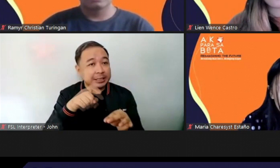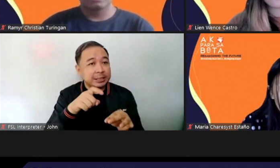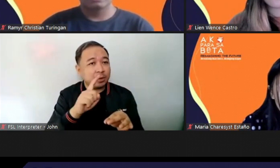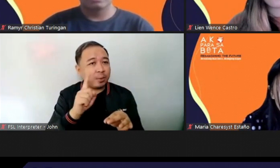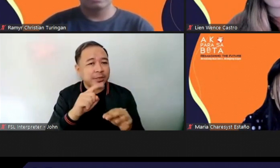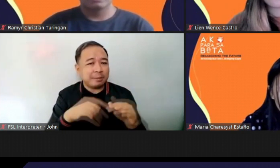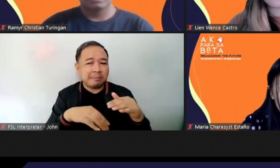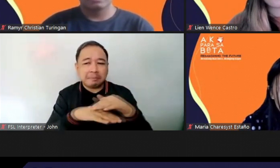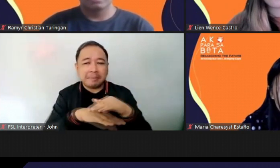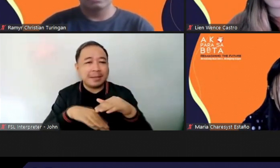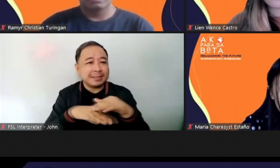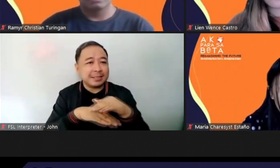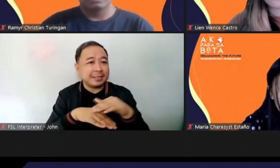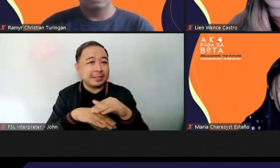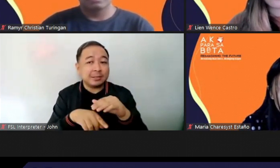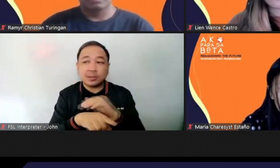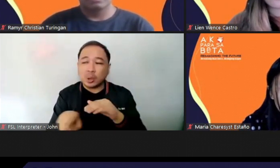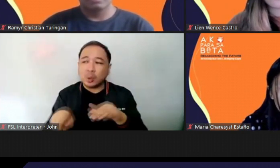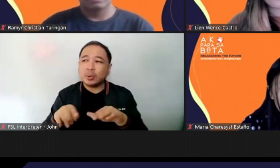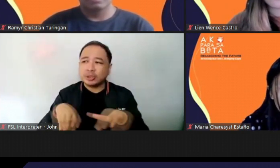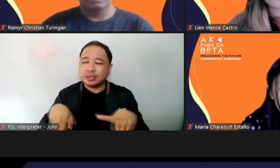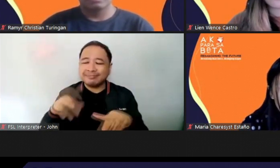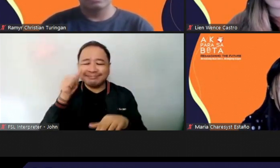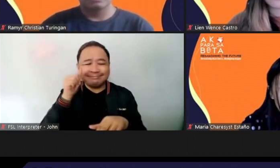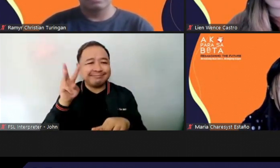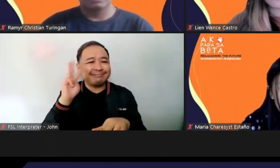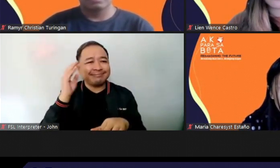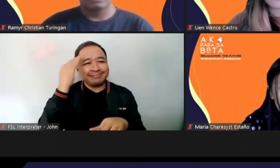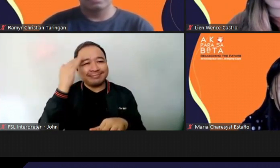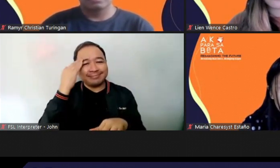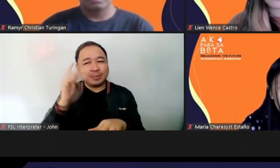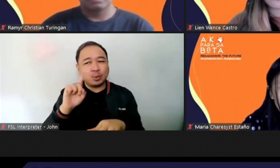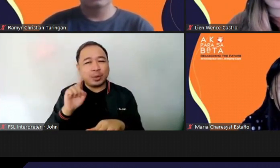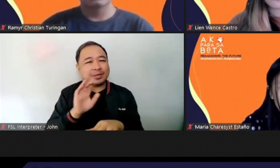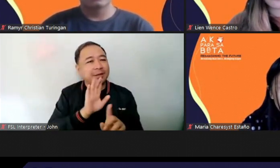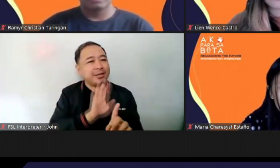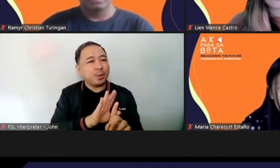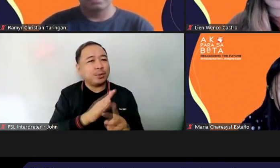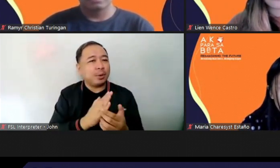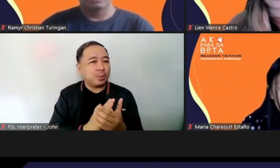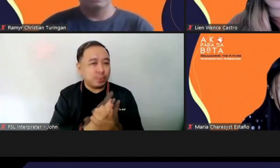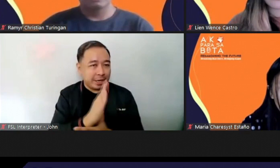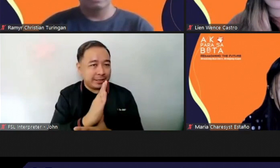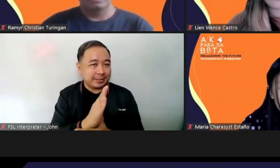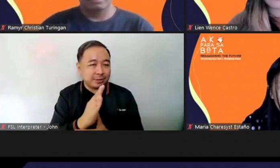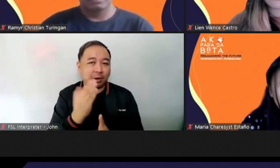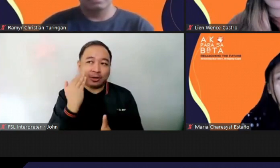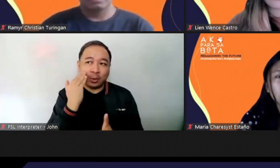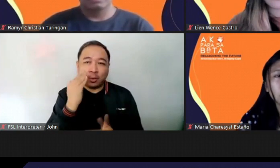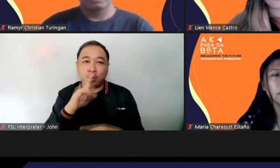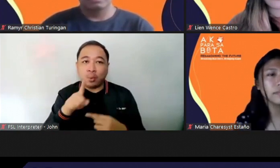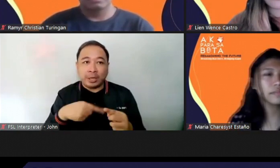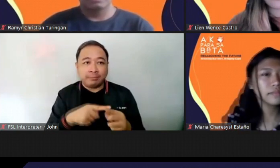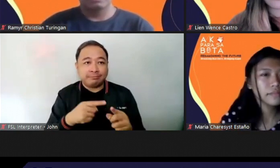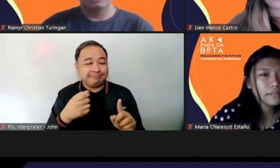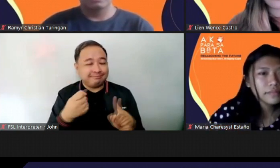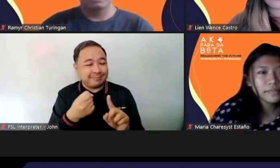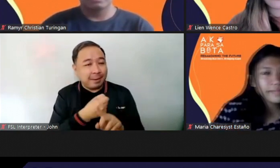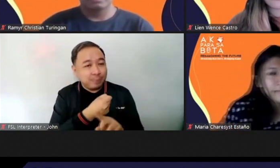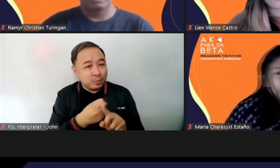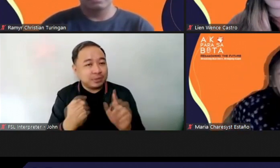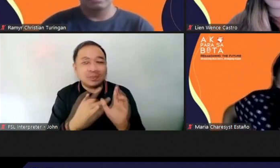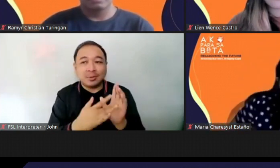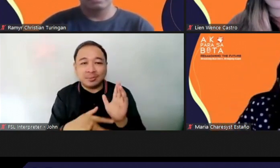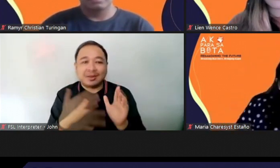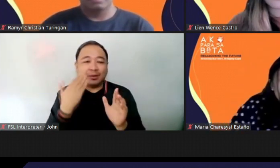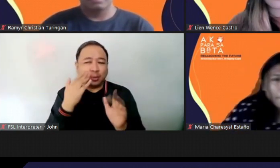basic para yung mga bata mamulat sila kung ano nga ba yung karapatan nila para alam nila kung kailan sila naaabuso, alam nila kung kailan masasabi na ligtas pa